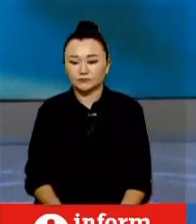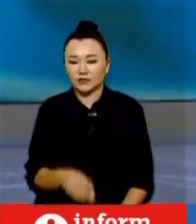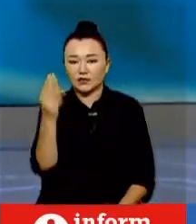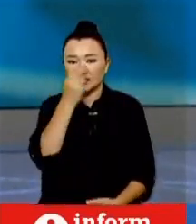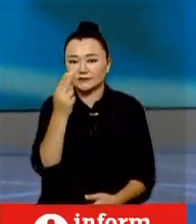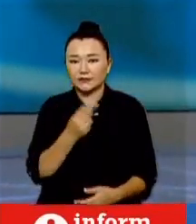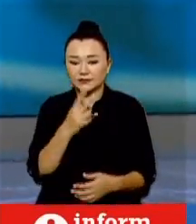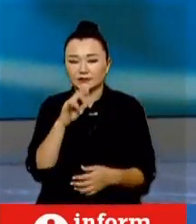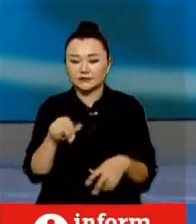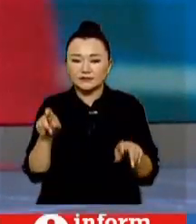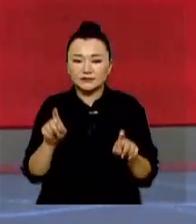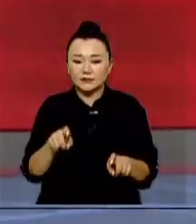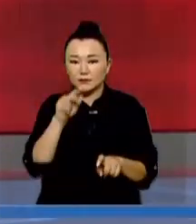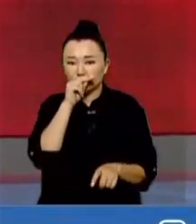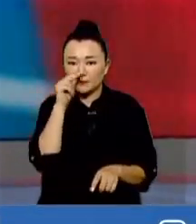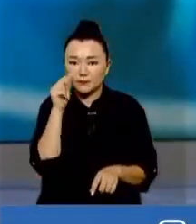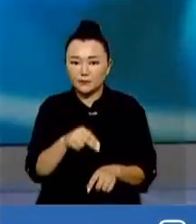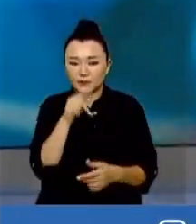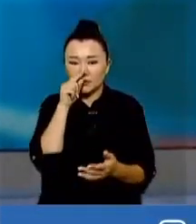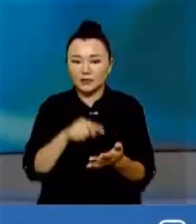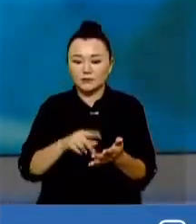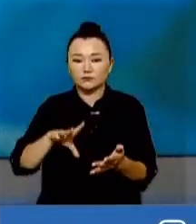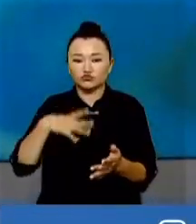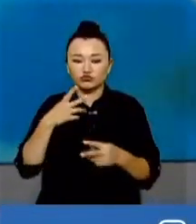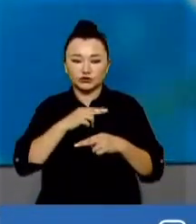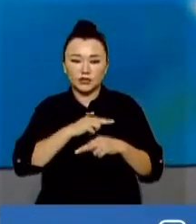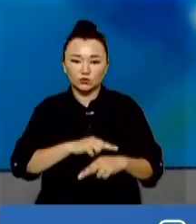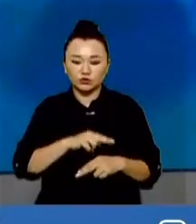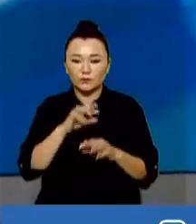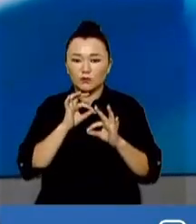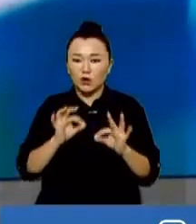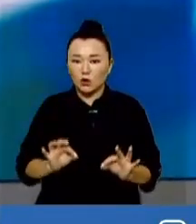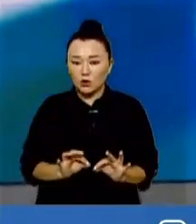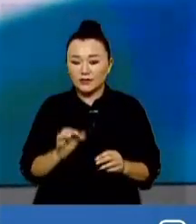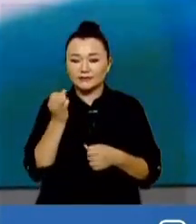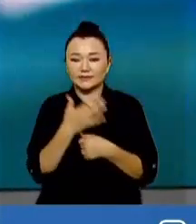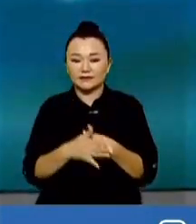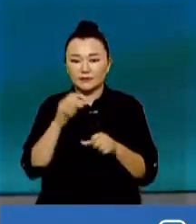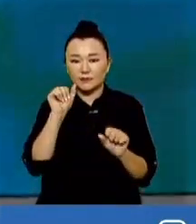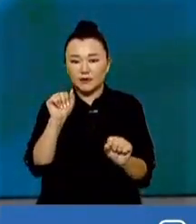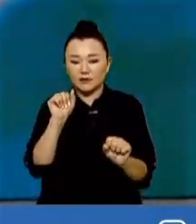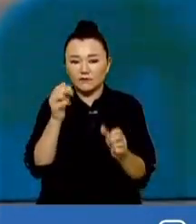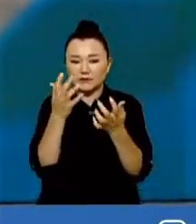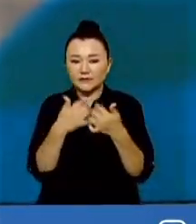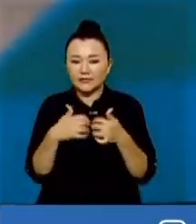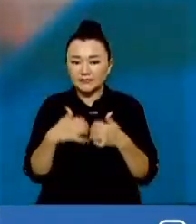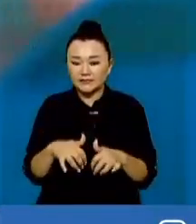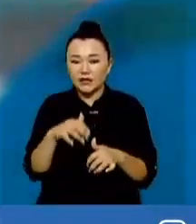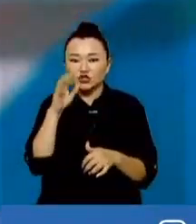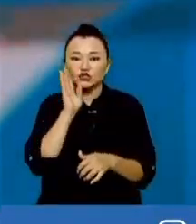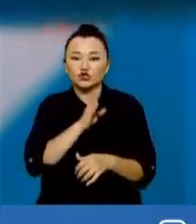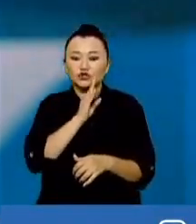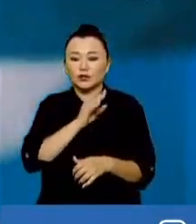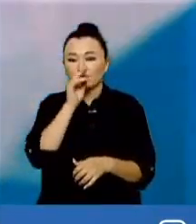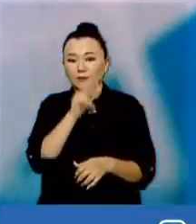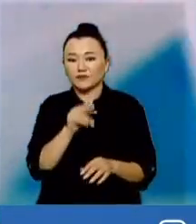В Астане на скамье подсудимых оказалась экс-сотрудница прокуратуры Центра правовой статистики. Женщину